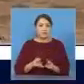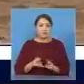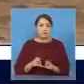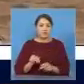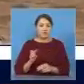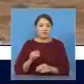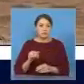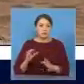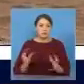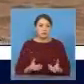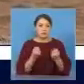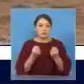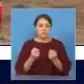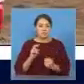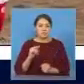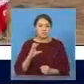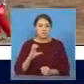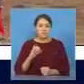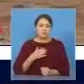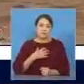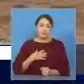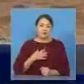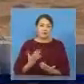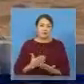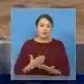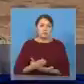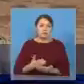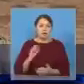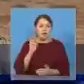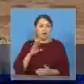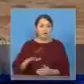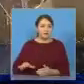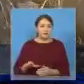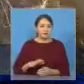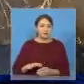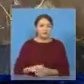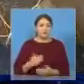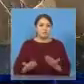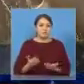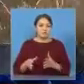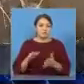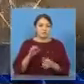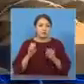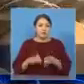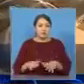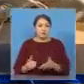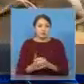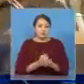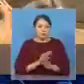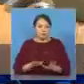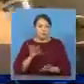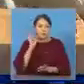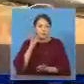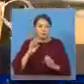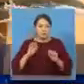гарнизон спасателей, ЧСников, переживаем за состояние наших акваторий. Если этот мусор не убрать под осень, то